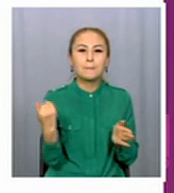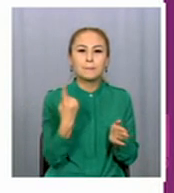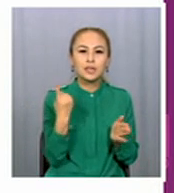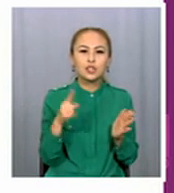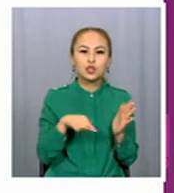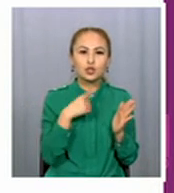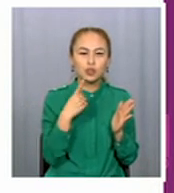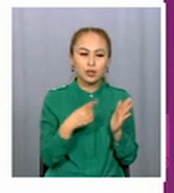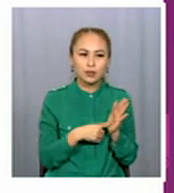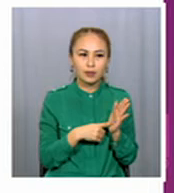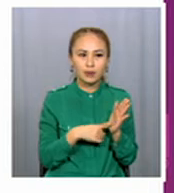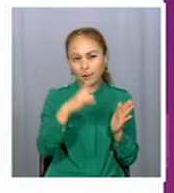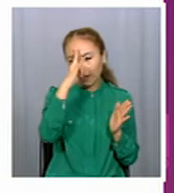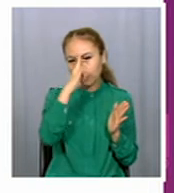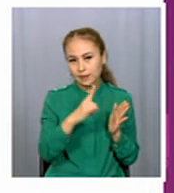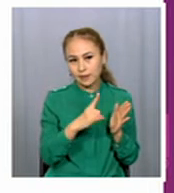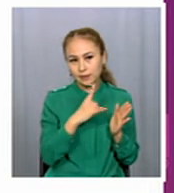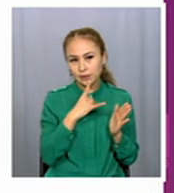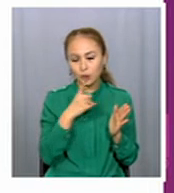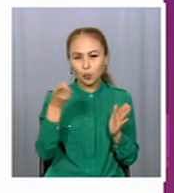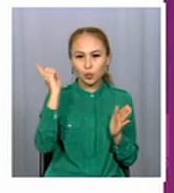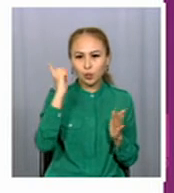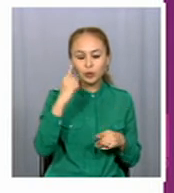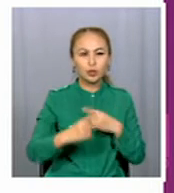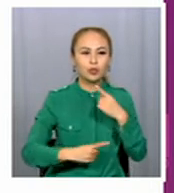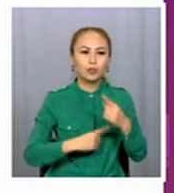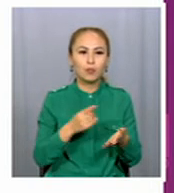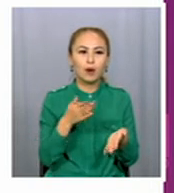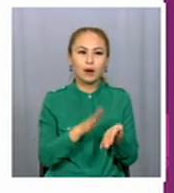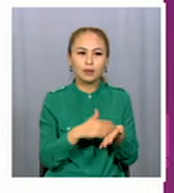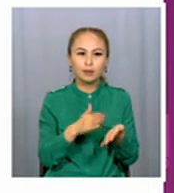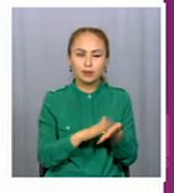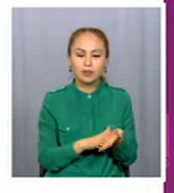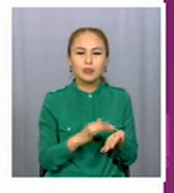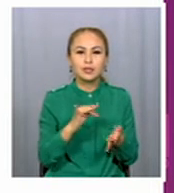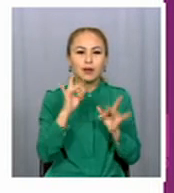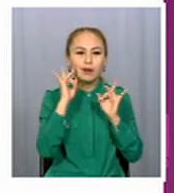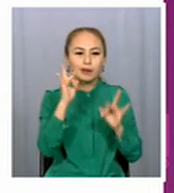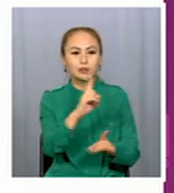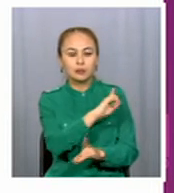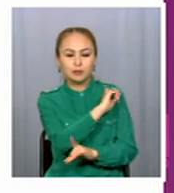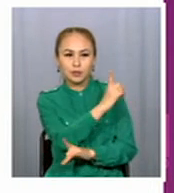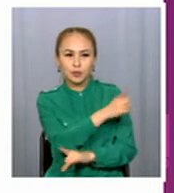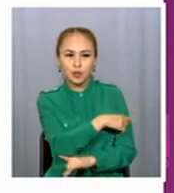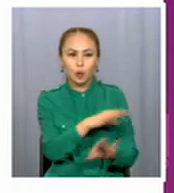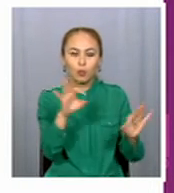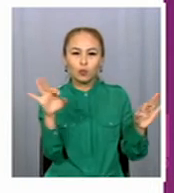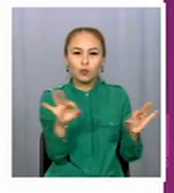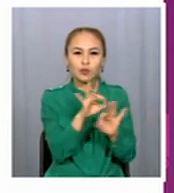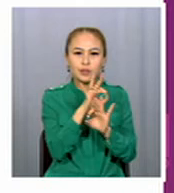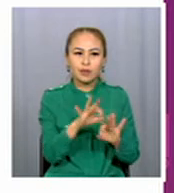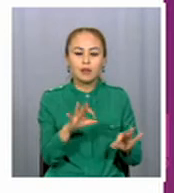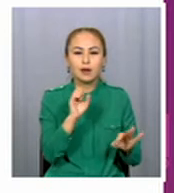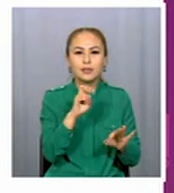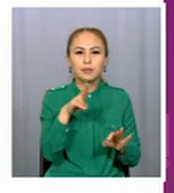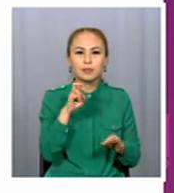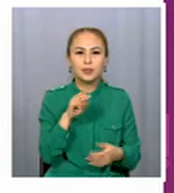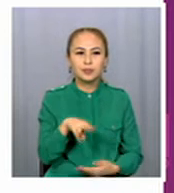сұрақ. Қазақтың көне ұрмалы, қатты дыбысты музыкалық аспабы.